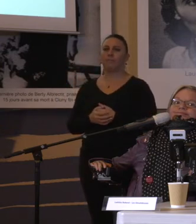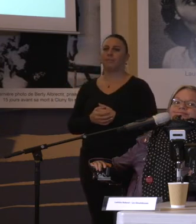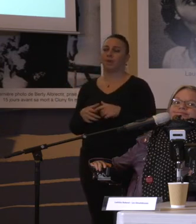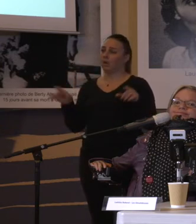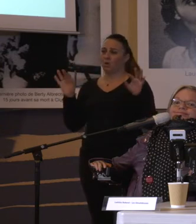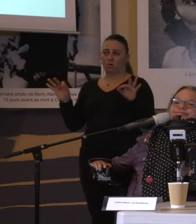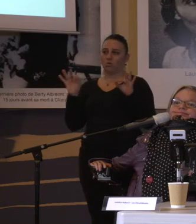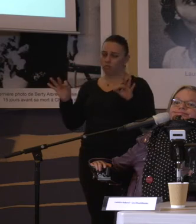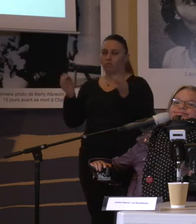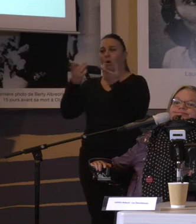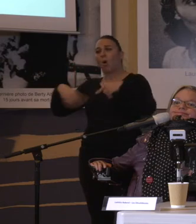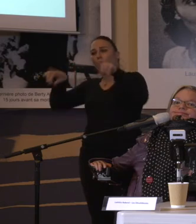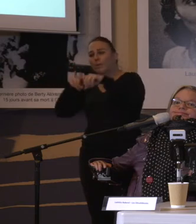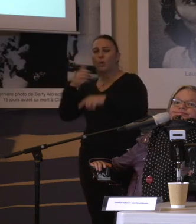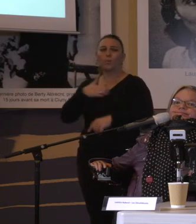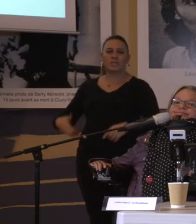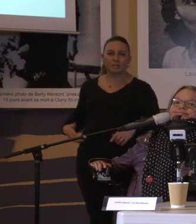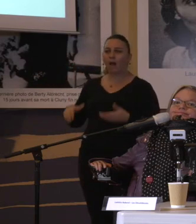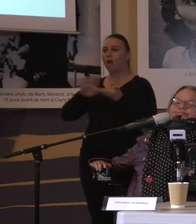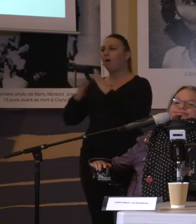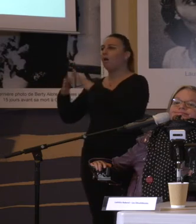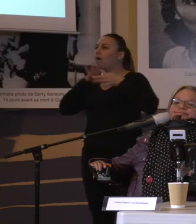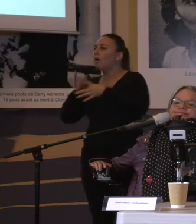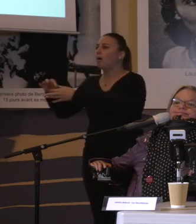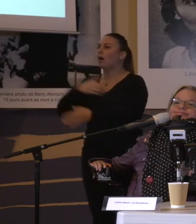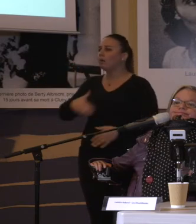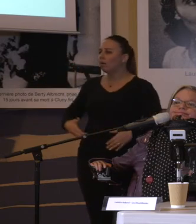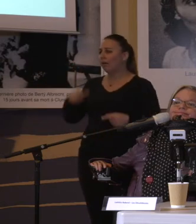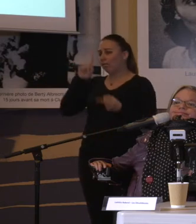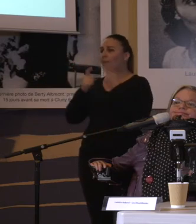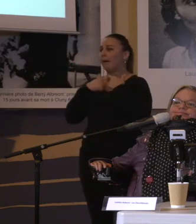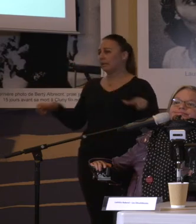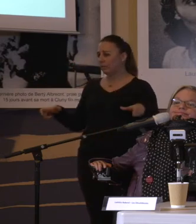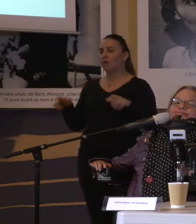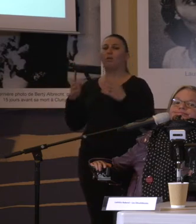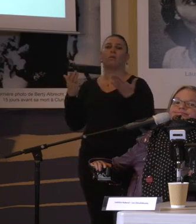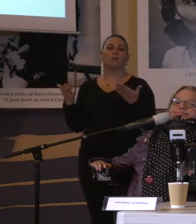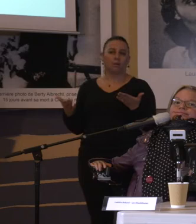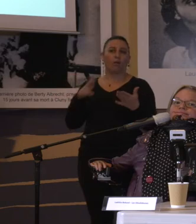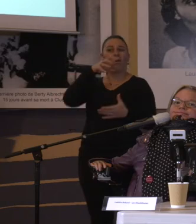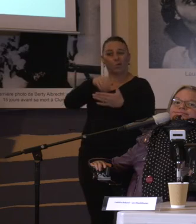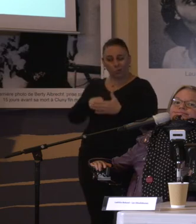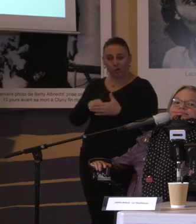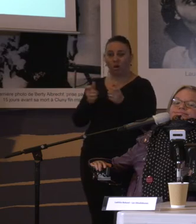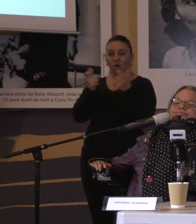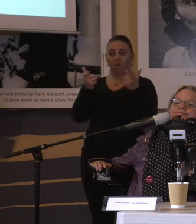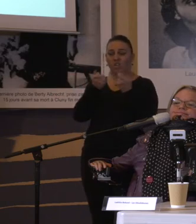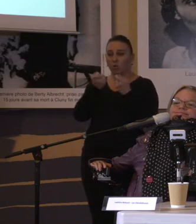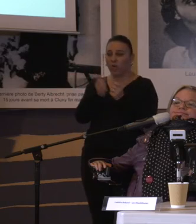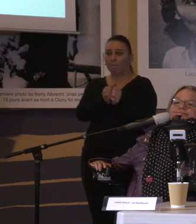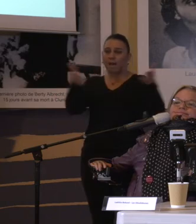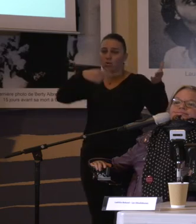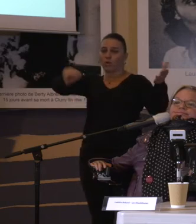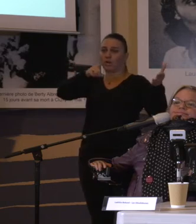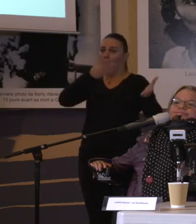les commissions municipales et intercommunales sur l'accessibilité, où on retrouve essentiellement des organisations gestionnaires parlant en